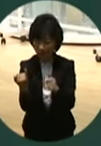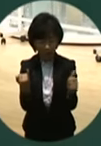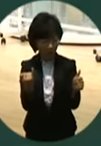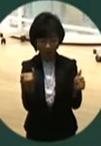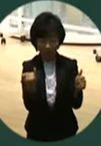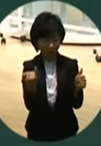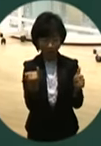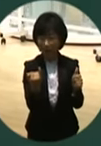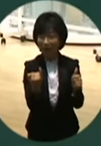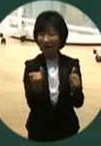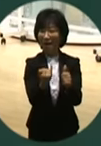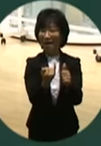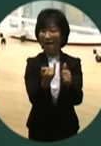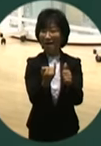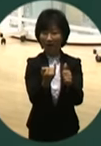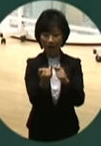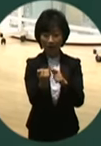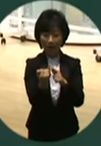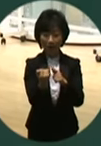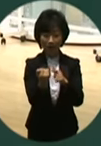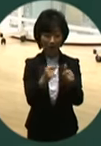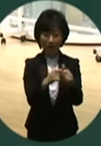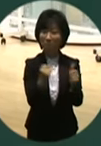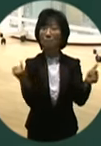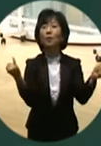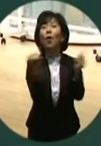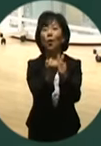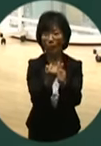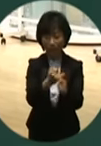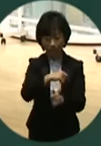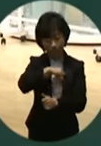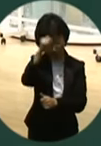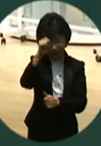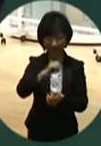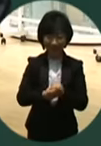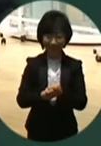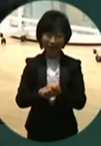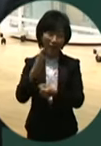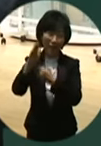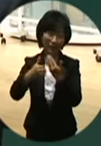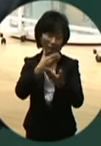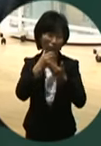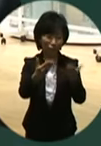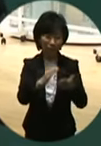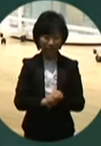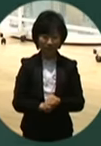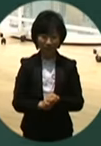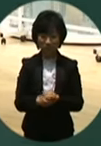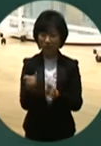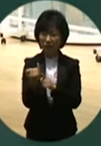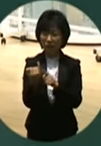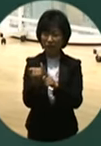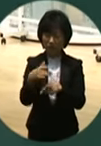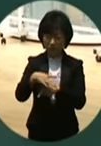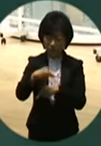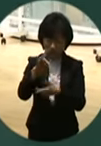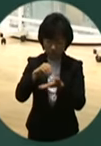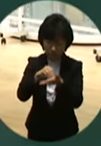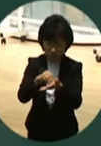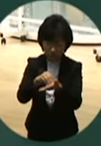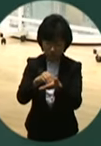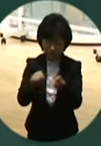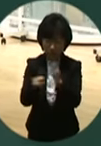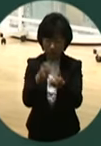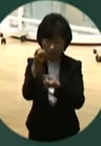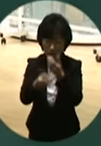세신자 간증인데 굉장히 많은 생각을 했어요. I think about it. This was a testimony of a new believer. As I was hearing that, I felt so many things. 저런 사람이 많을